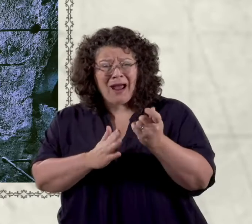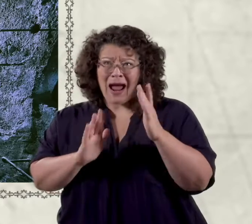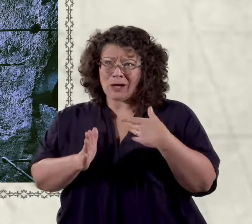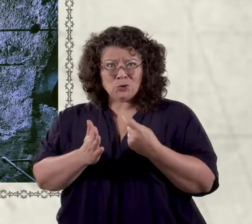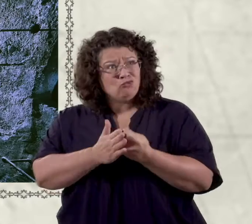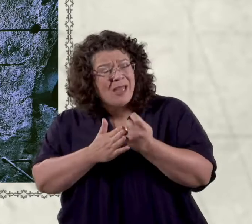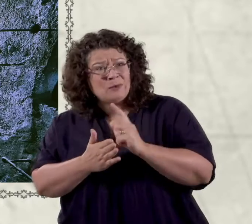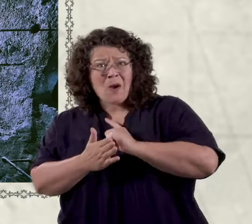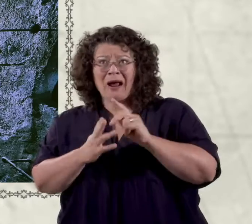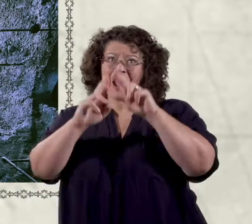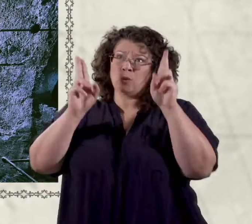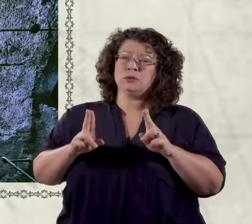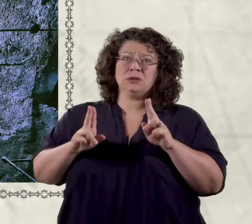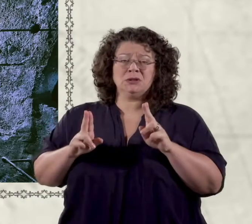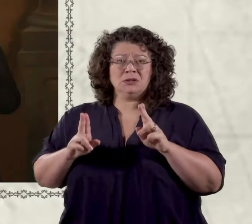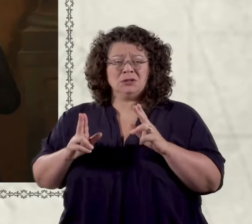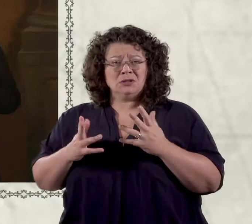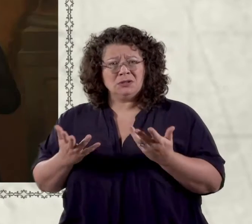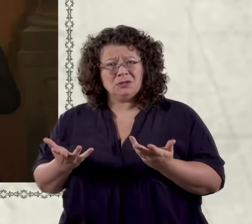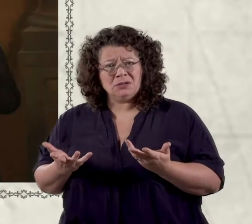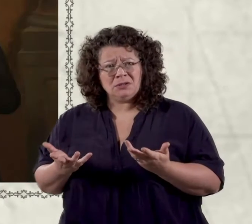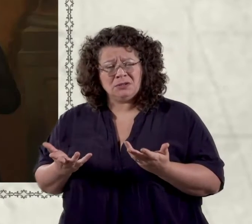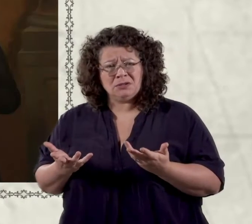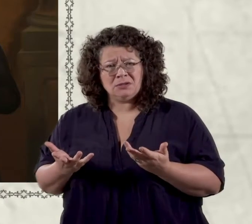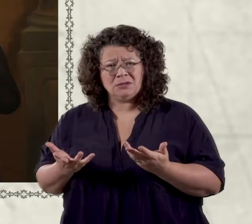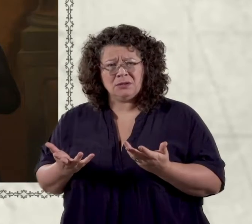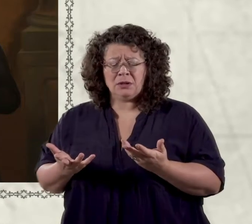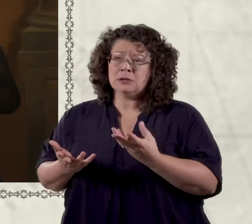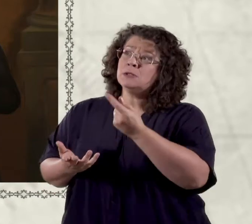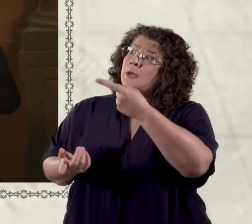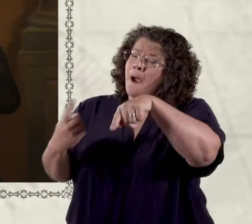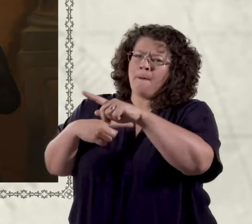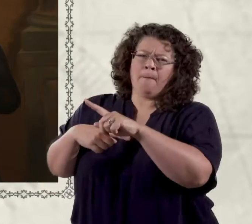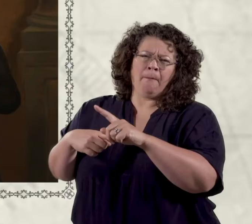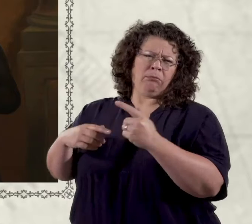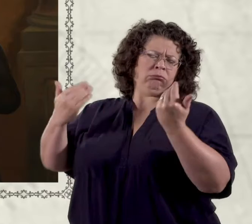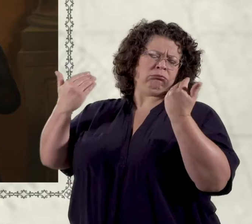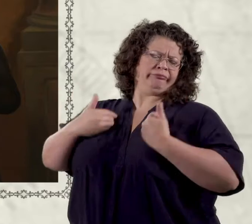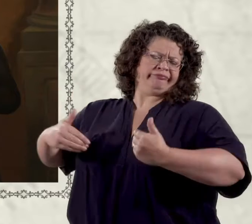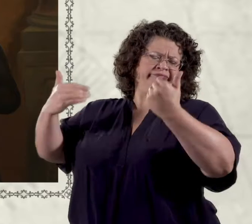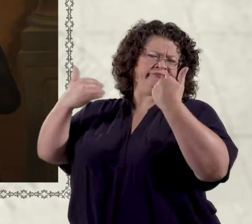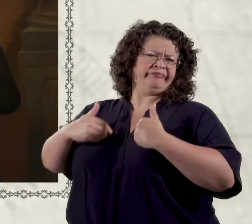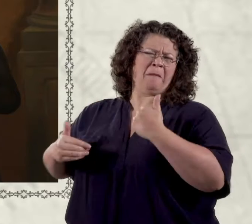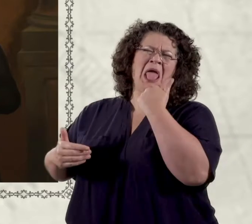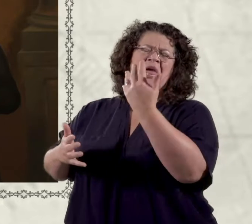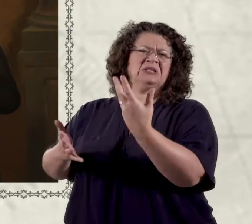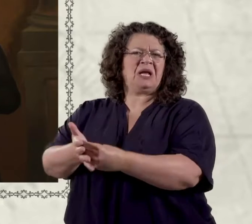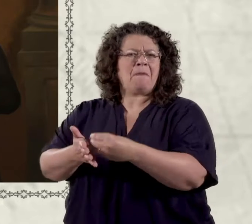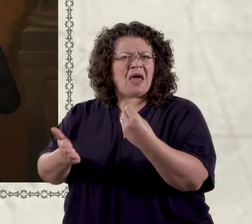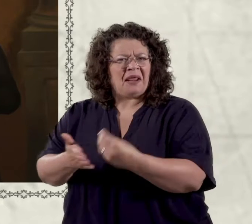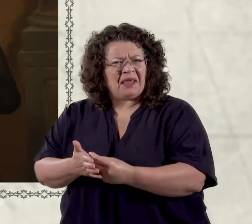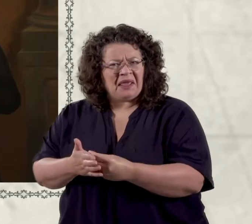to uwch benni'n pennau ni. Roedd gan ambell person digon o arian. Pobl fel